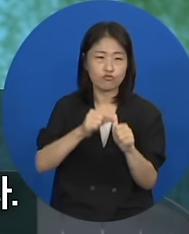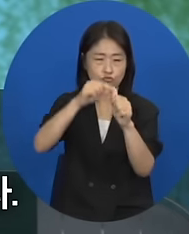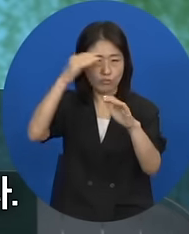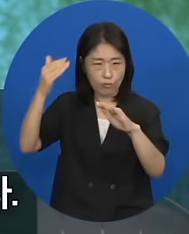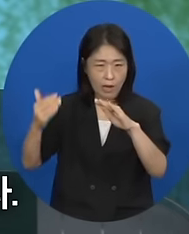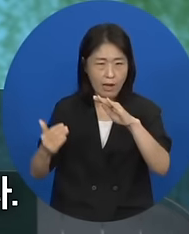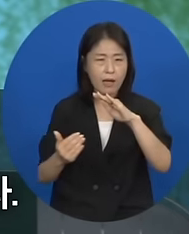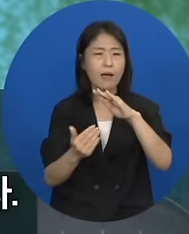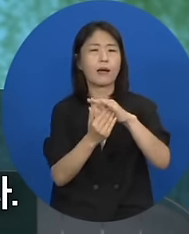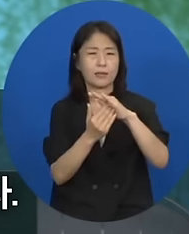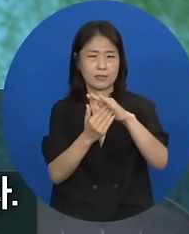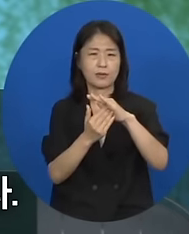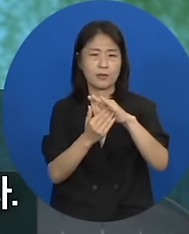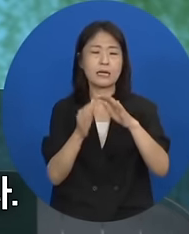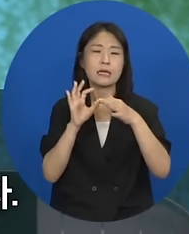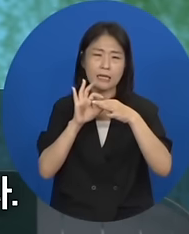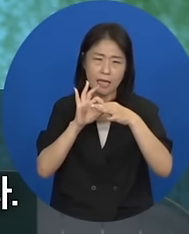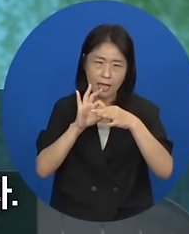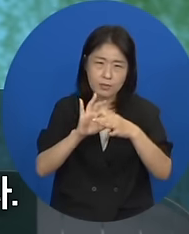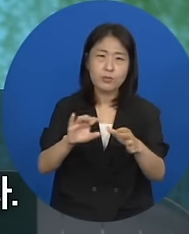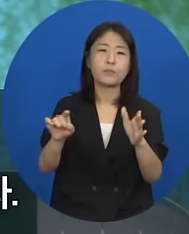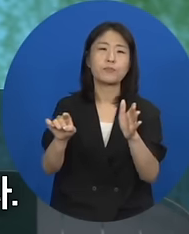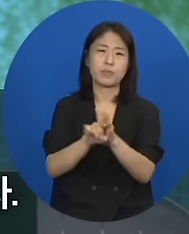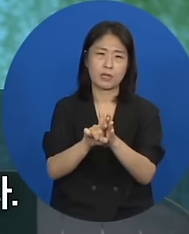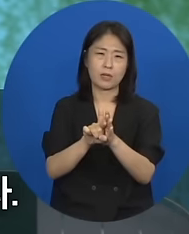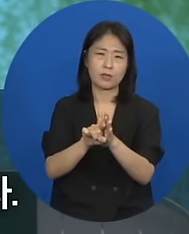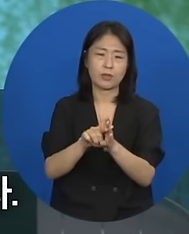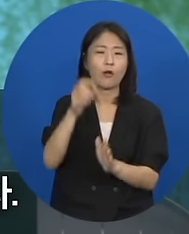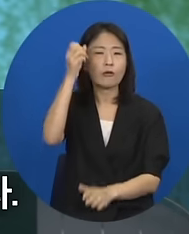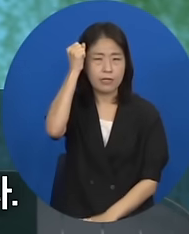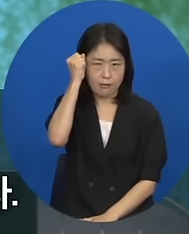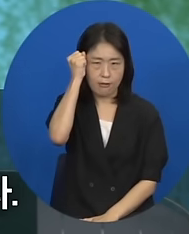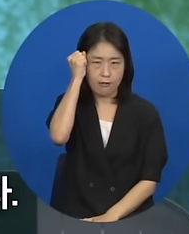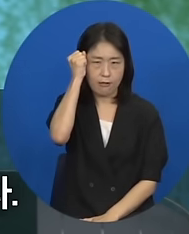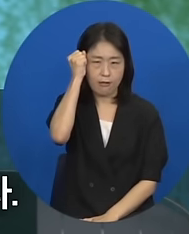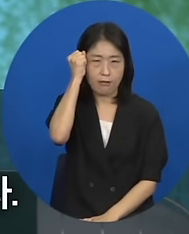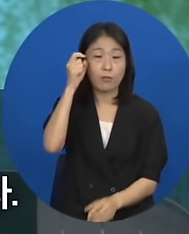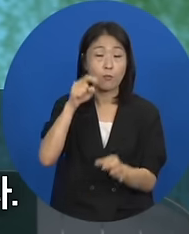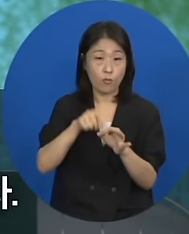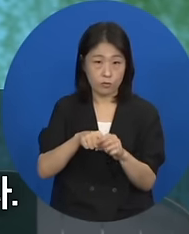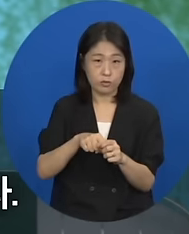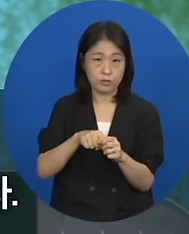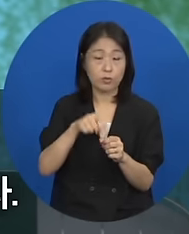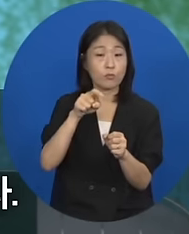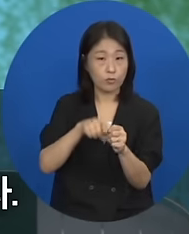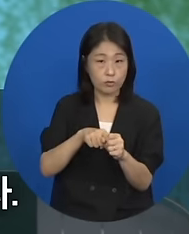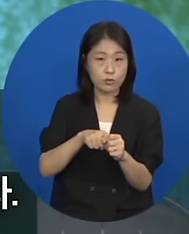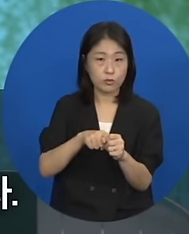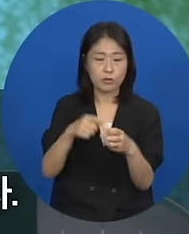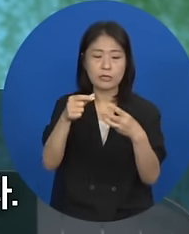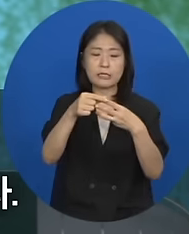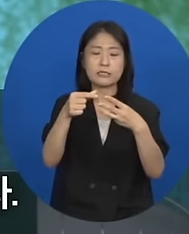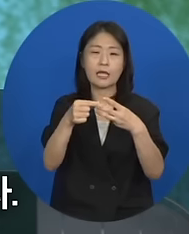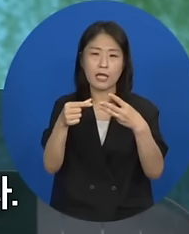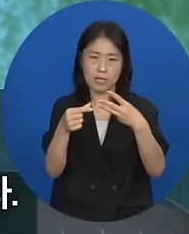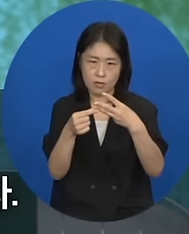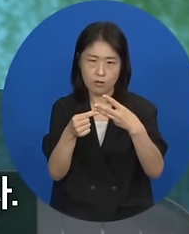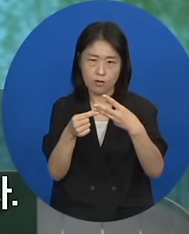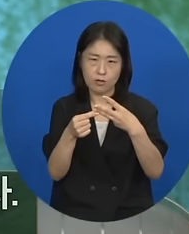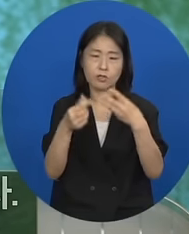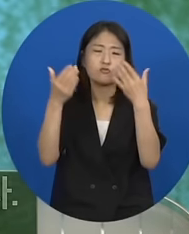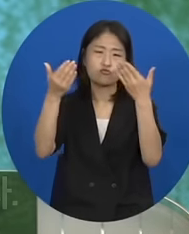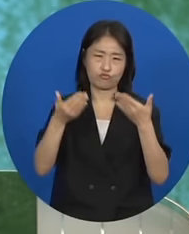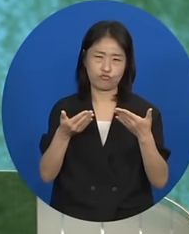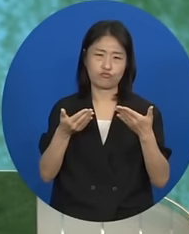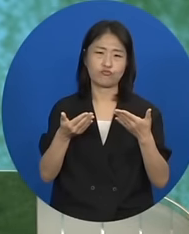하신다는 것을 속해서 믿고 기라 그래서이 절기를 우리에게 주신 것입니다 그래서 여러분